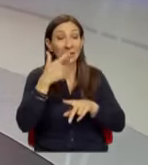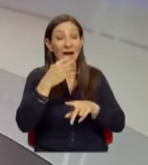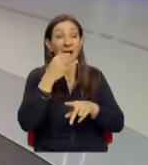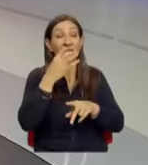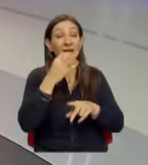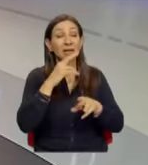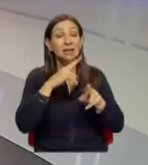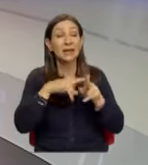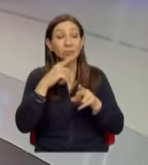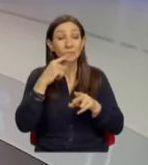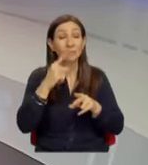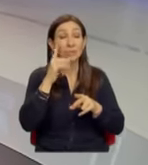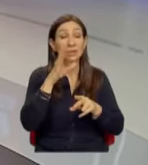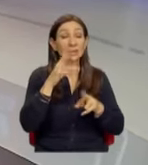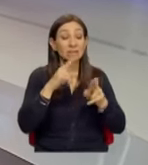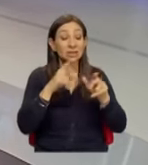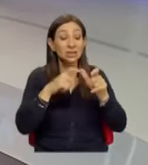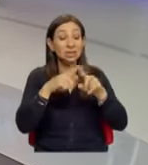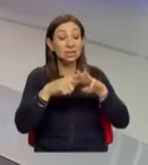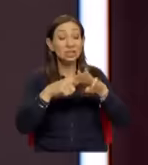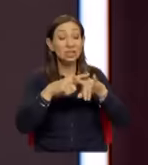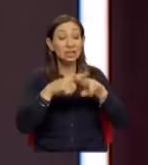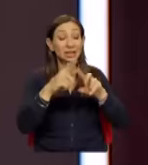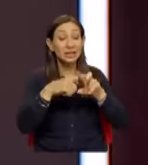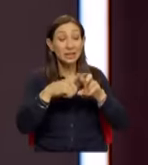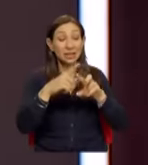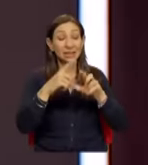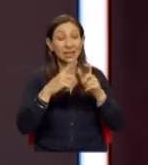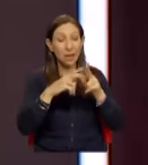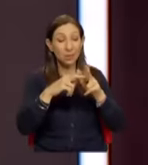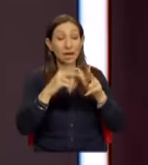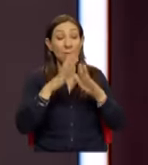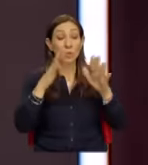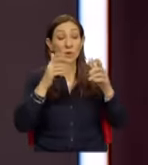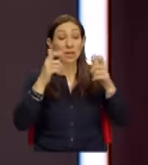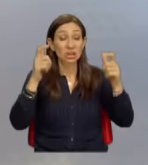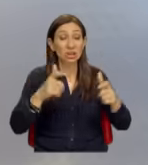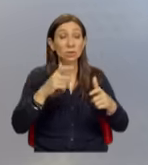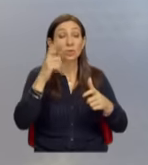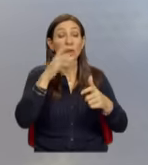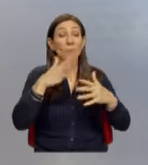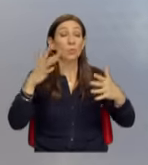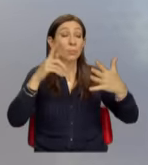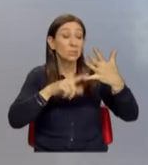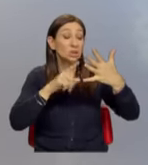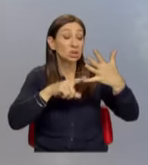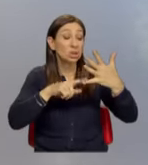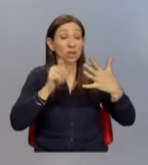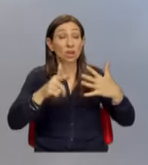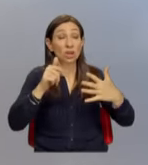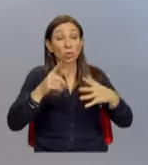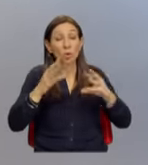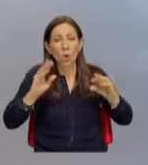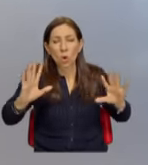Karkamış'a gidince bir izleyicimiz uyardı. Şehit Kamil ilçesi Antep'in en büyük ilçesi ve Türkiye'nin de en büyük 5. ilçesi yanılmıyorsam. Burada da